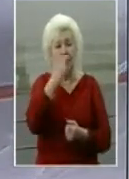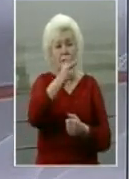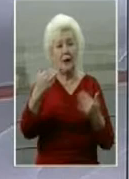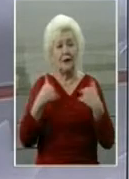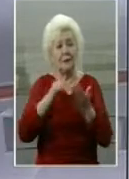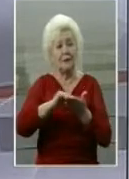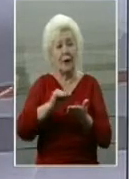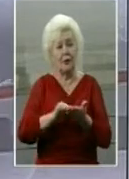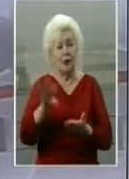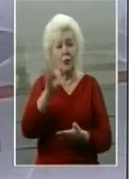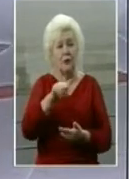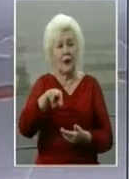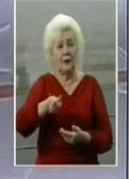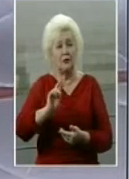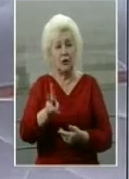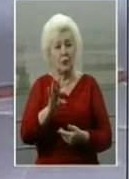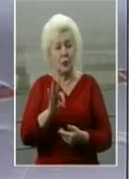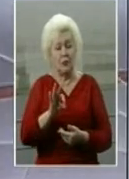наша кореспондентка Ольга Ляшенко.